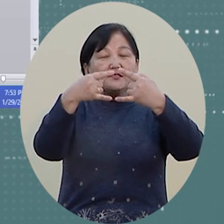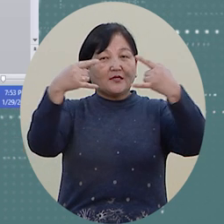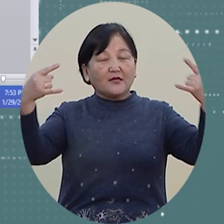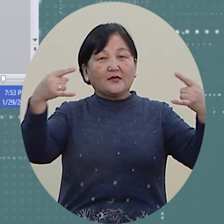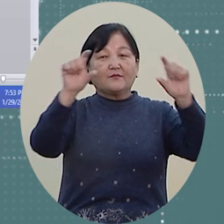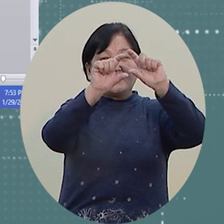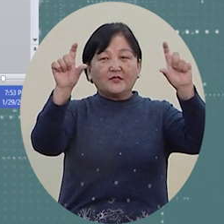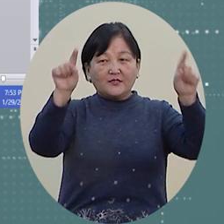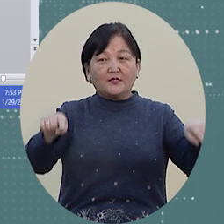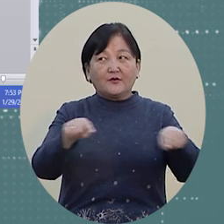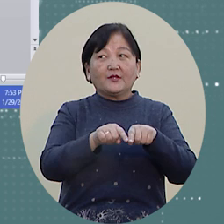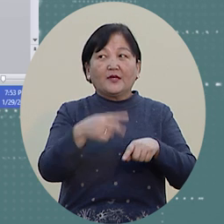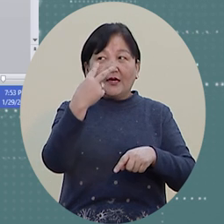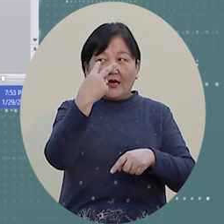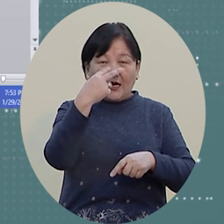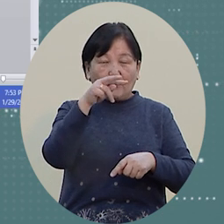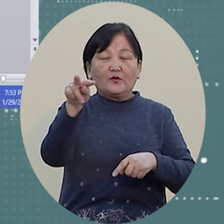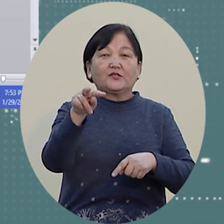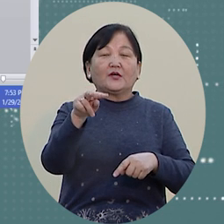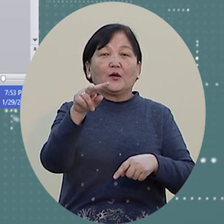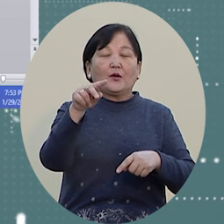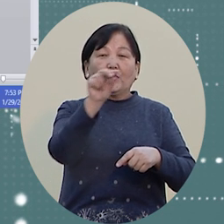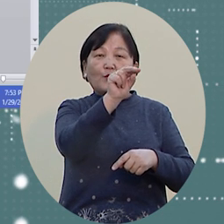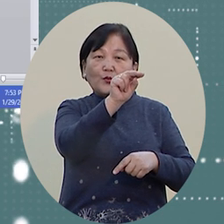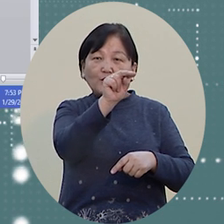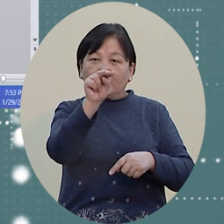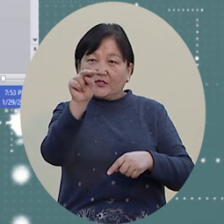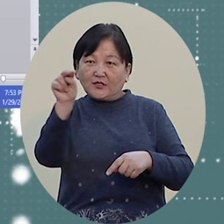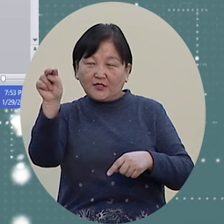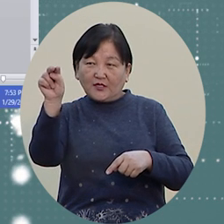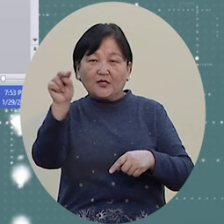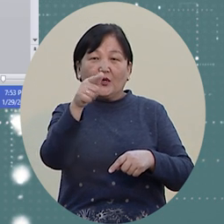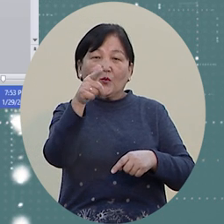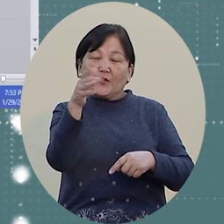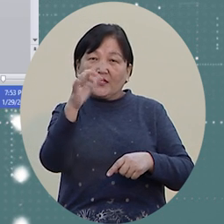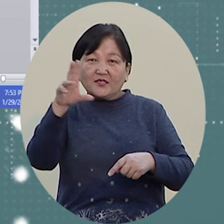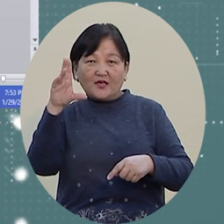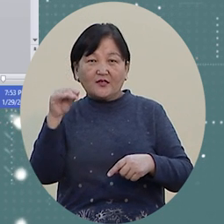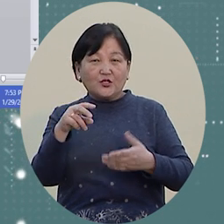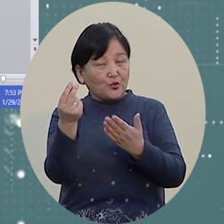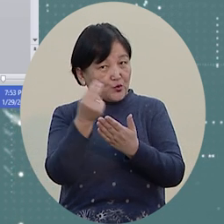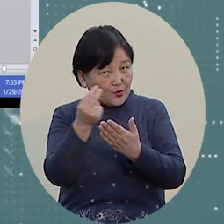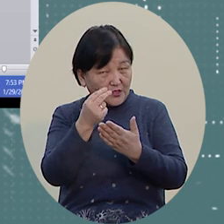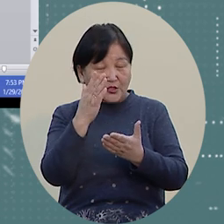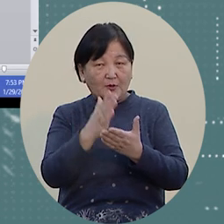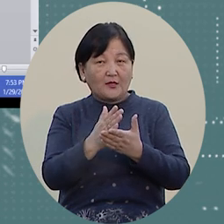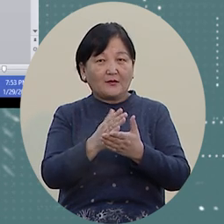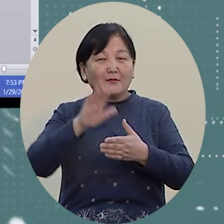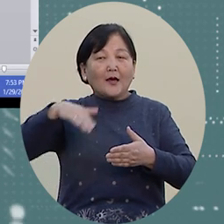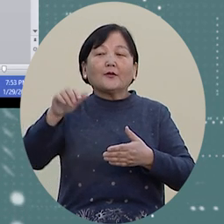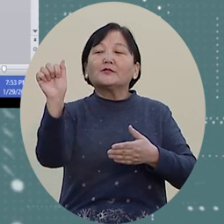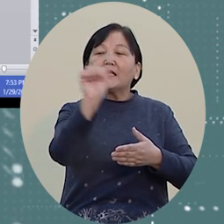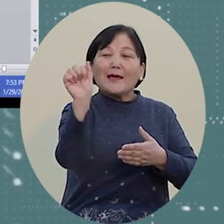За table зэсний. За мэдээж хүснэгтийг гүйцээж зурах эхлээд зурж үзүүлээ. За дараа